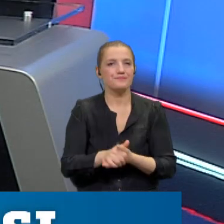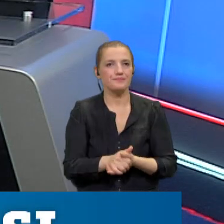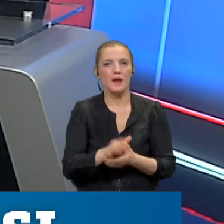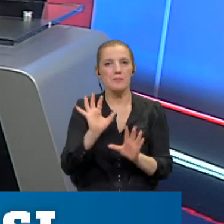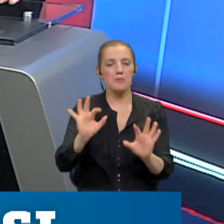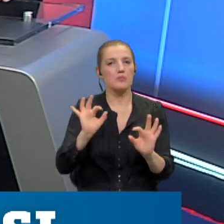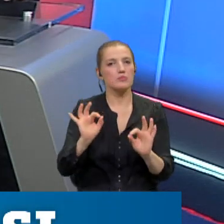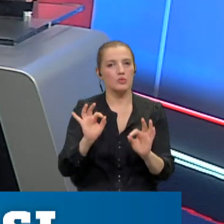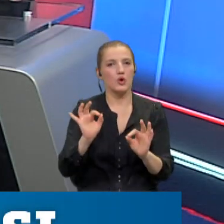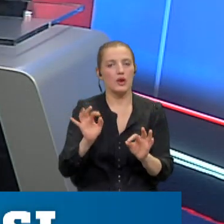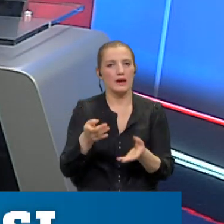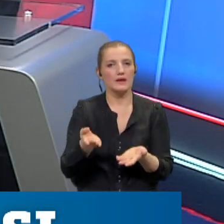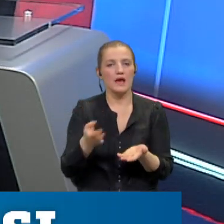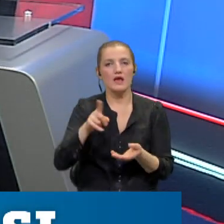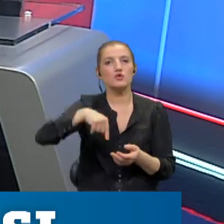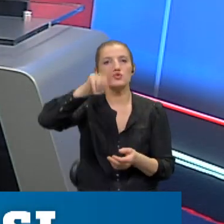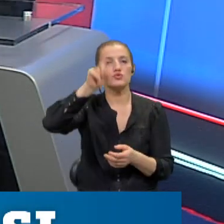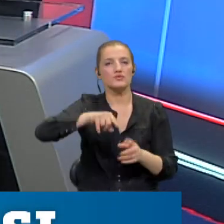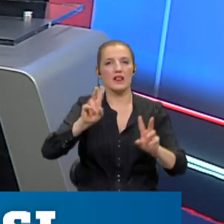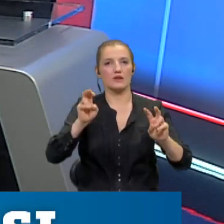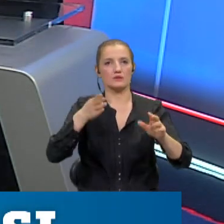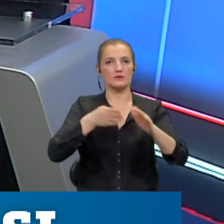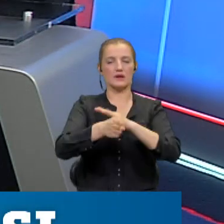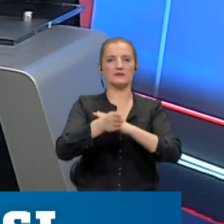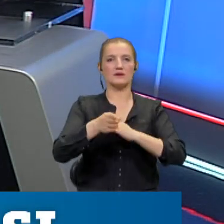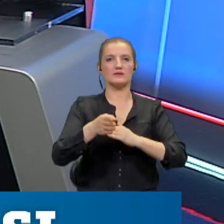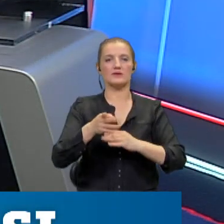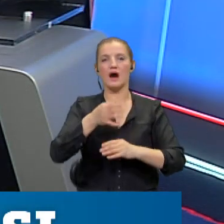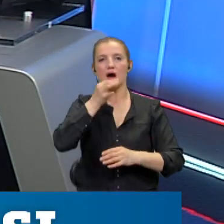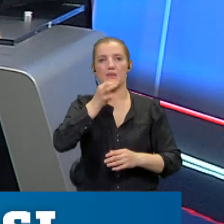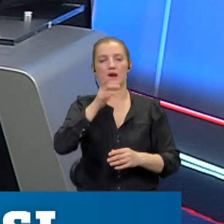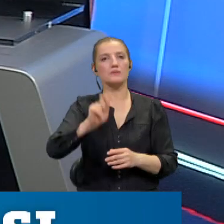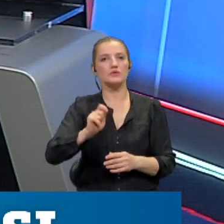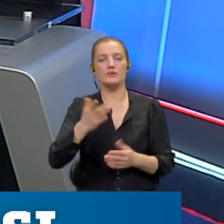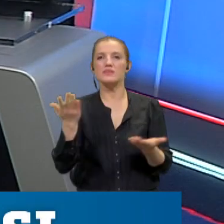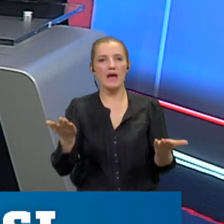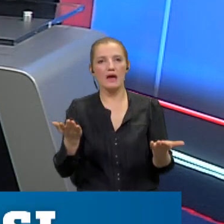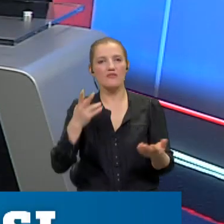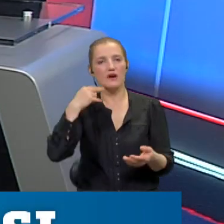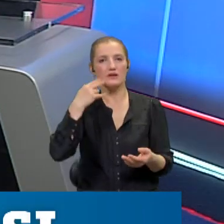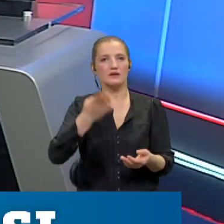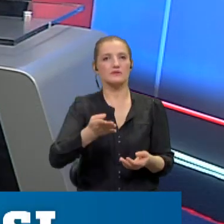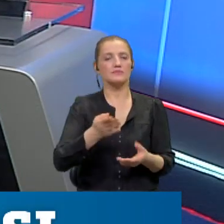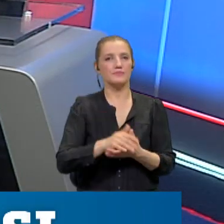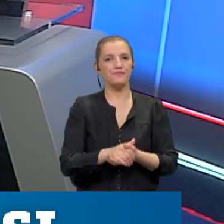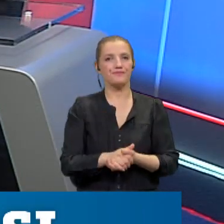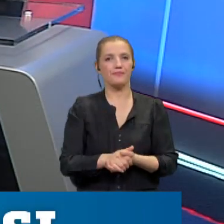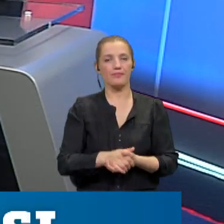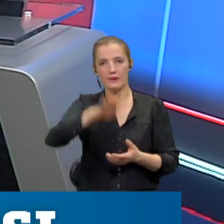böyle bu güncel konuya girdiğinde haber yapıyorsun işte Neymiş efendim